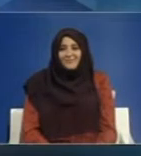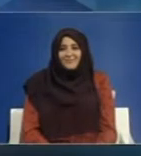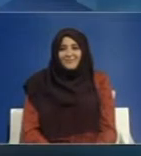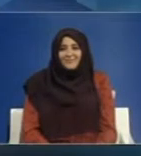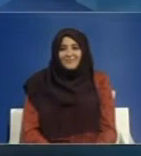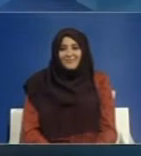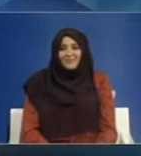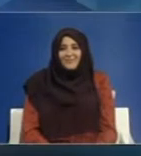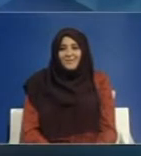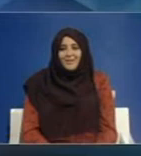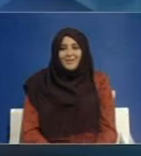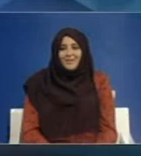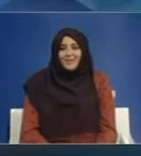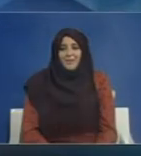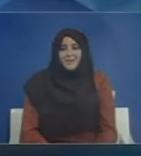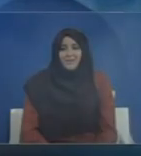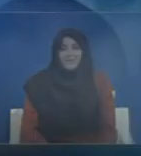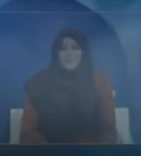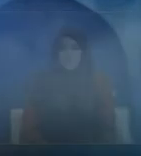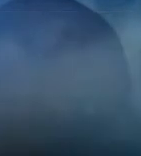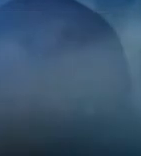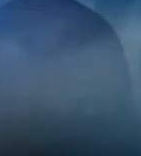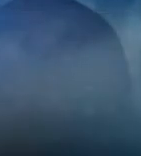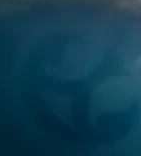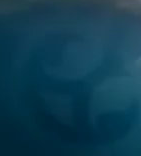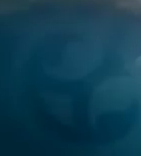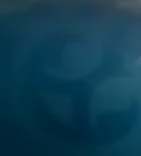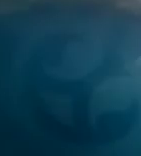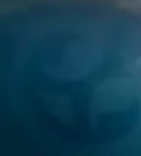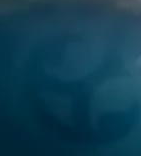حان موعد أذان صلاة المغرب.